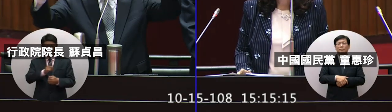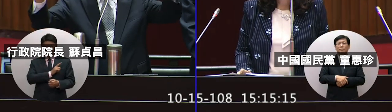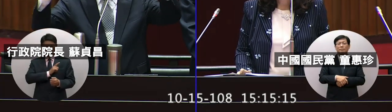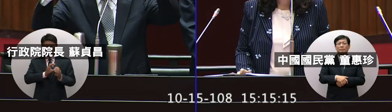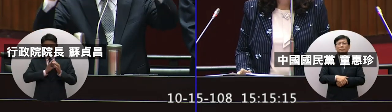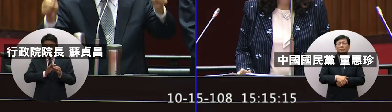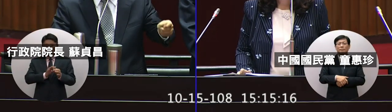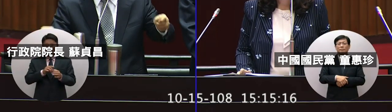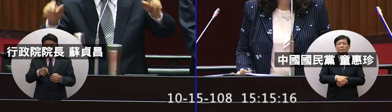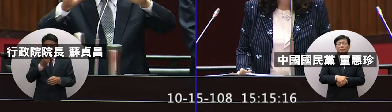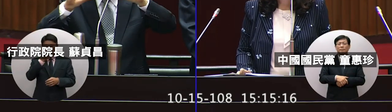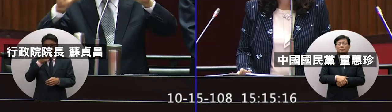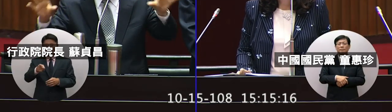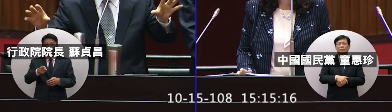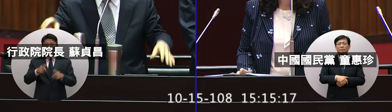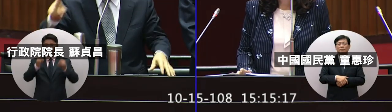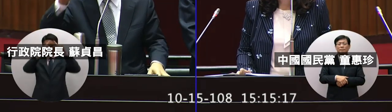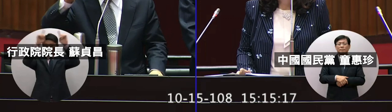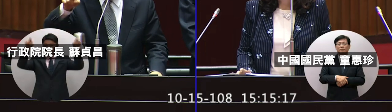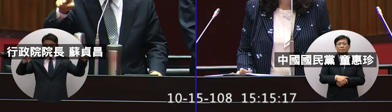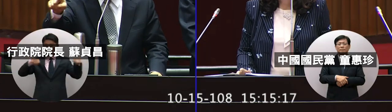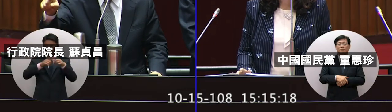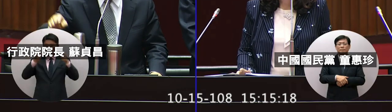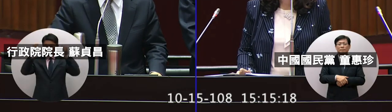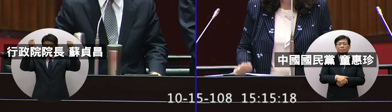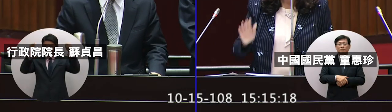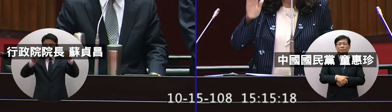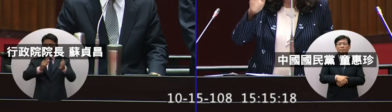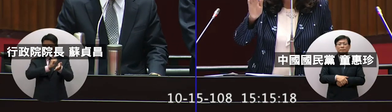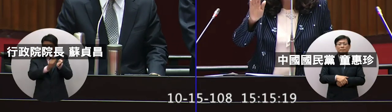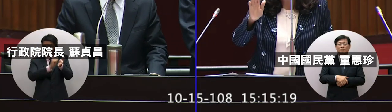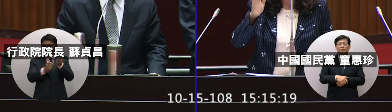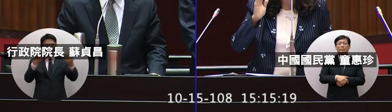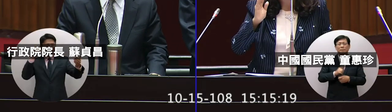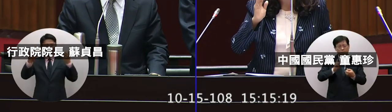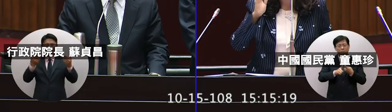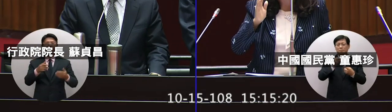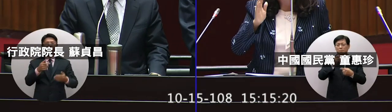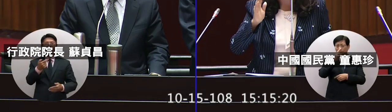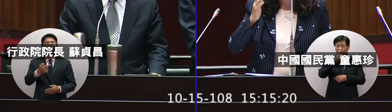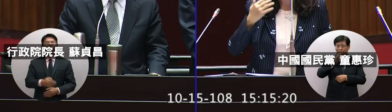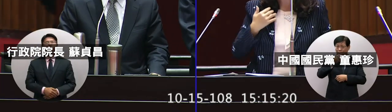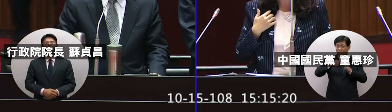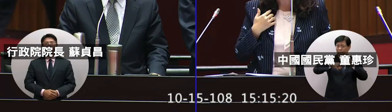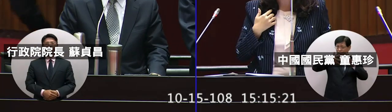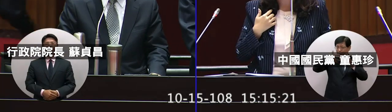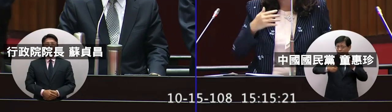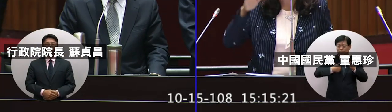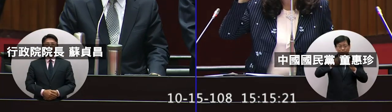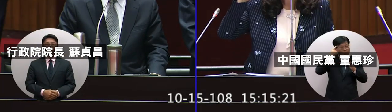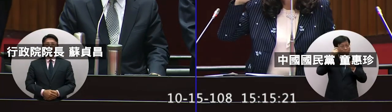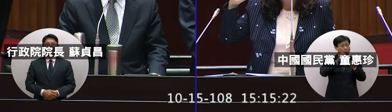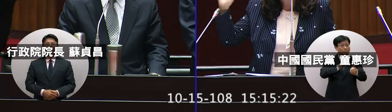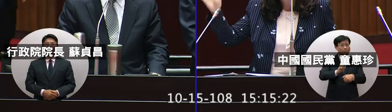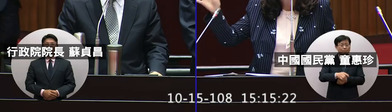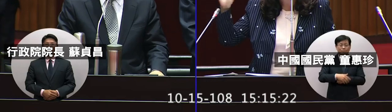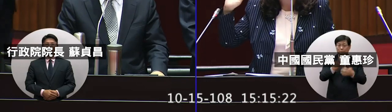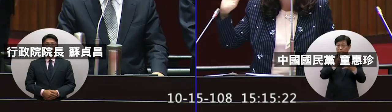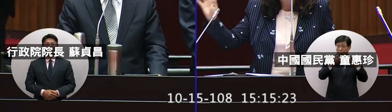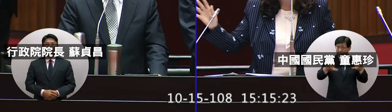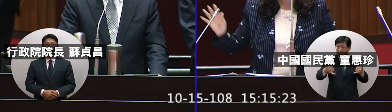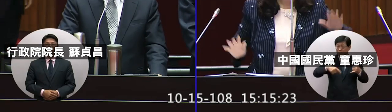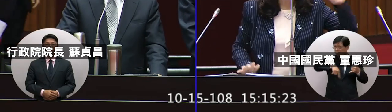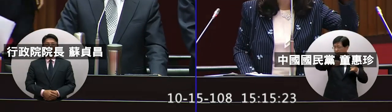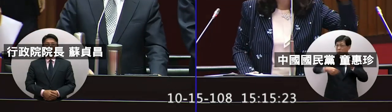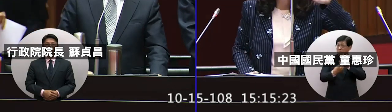的关心，看他们举的标语、拿的牌子，上面都写得明明白白。 没有错，但是院长，我想讲的是说哈，网络